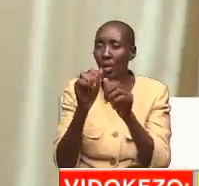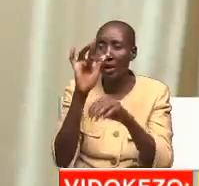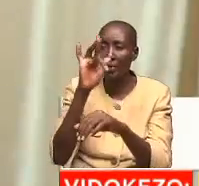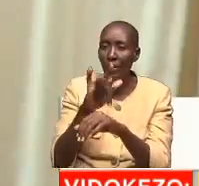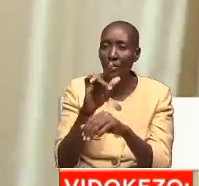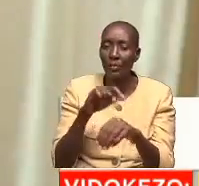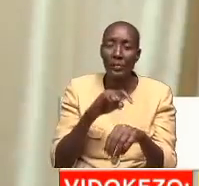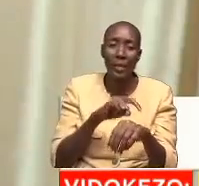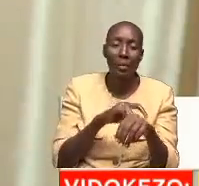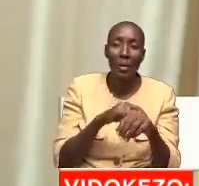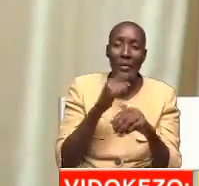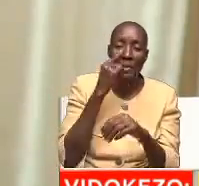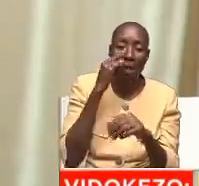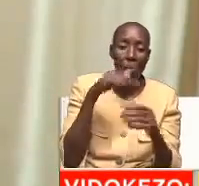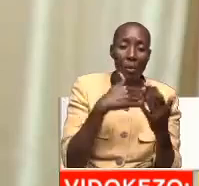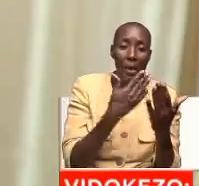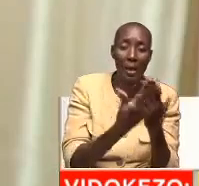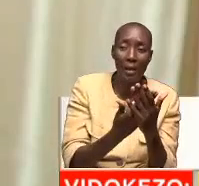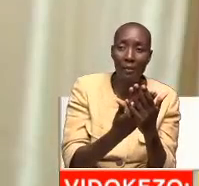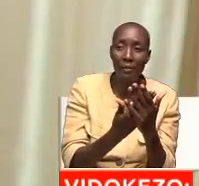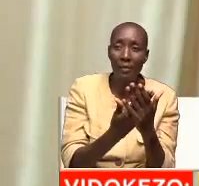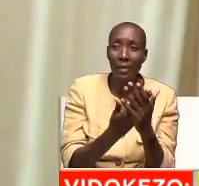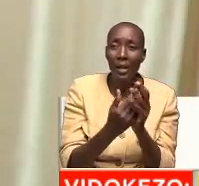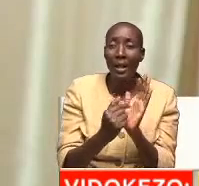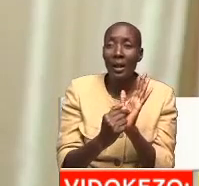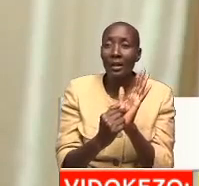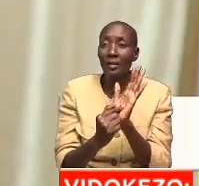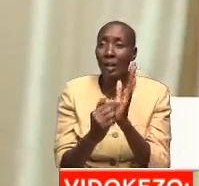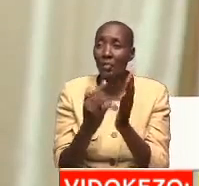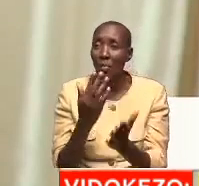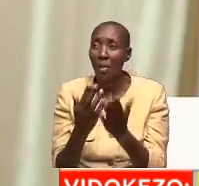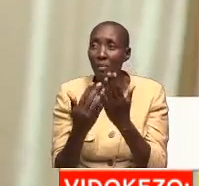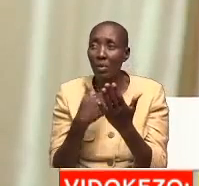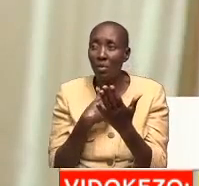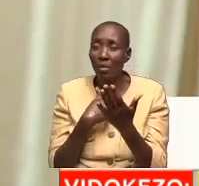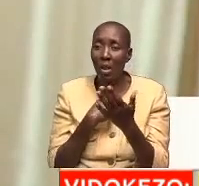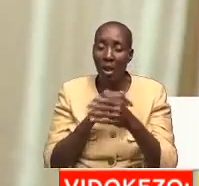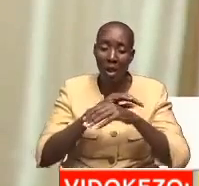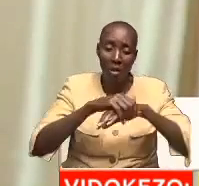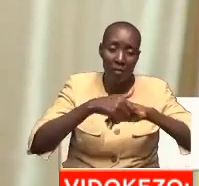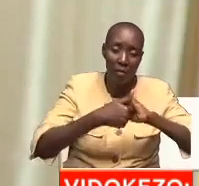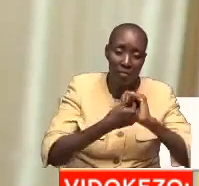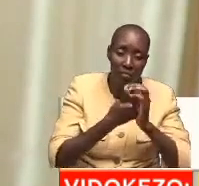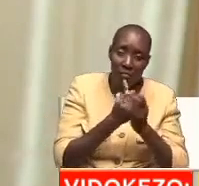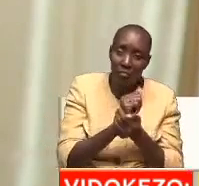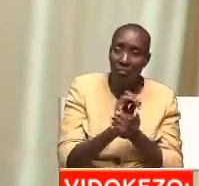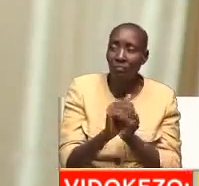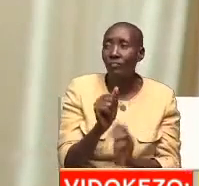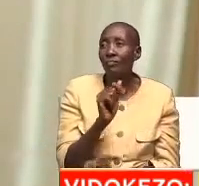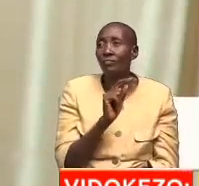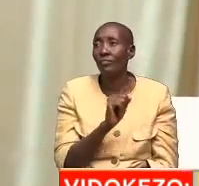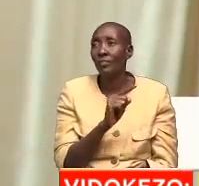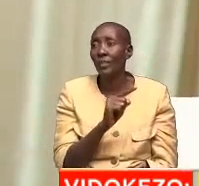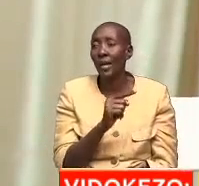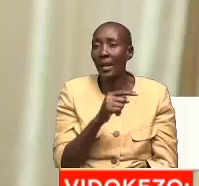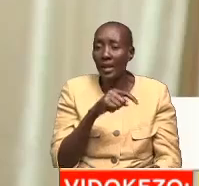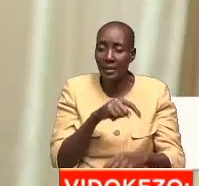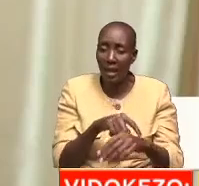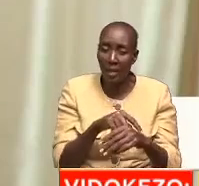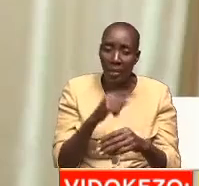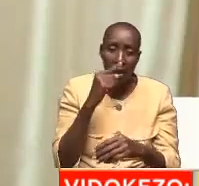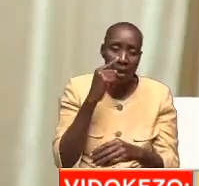for example, it's advisable to have either hand washing or a hand sanitizer just at the entrance to your